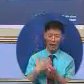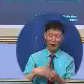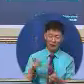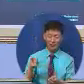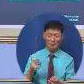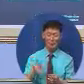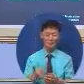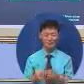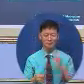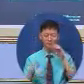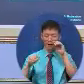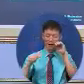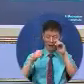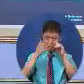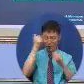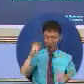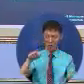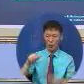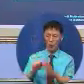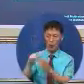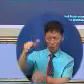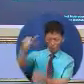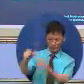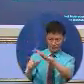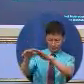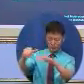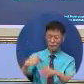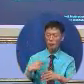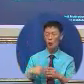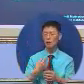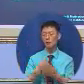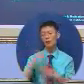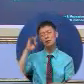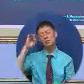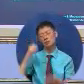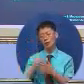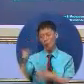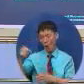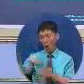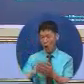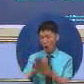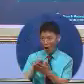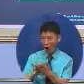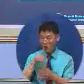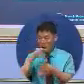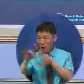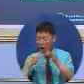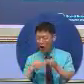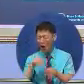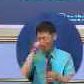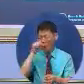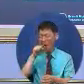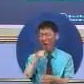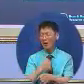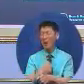알고 있는 할아버지였어요. 할아버지가 아이들을 모았어요. 나 혼자 사는데 적적한데 너희들이 와서 떠들어주니 얼마나 좋은지